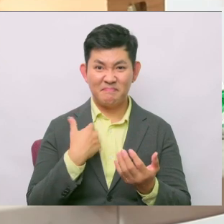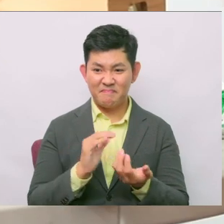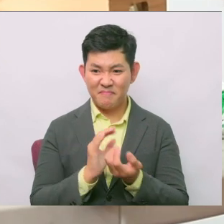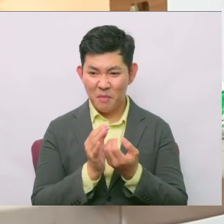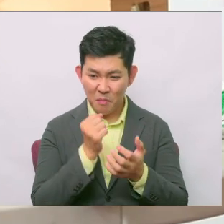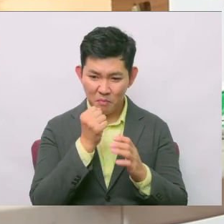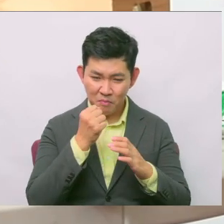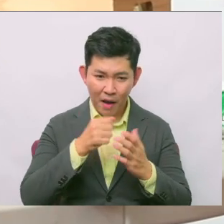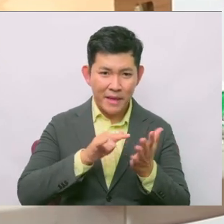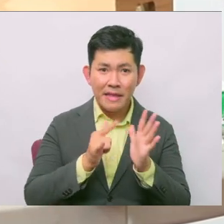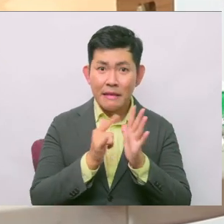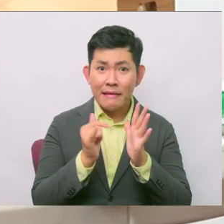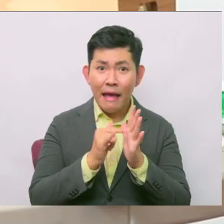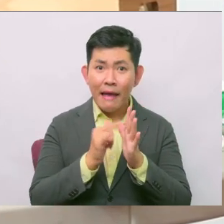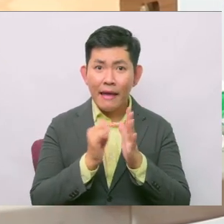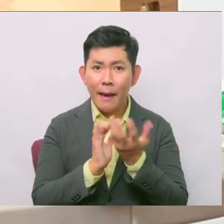ง่ายด้วย